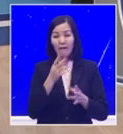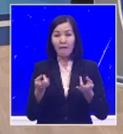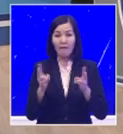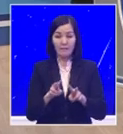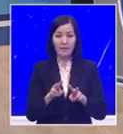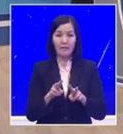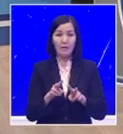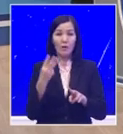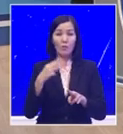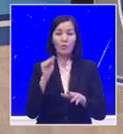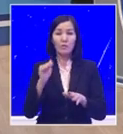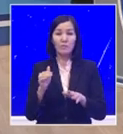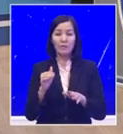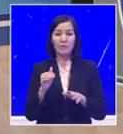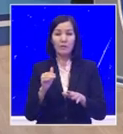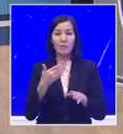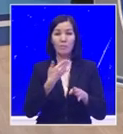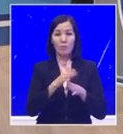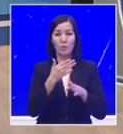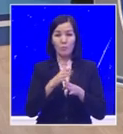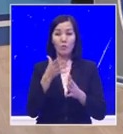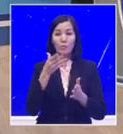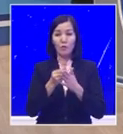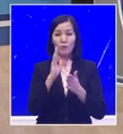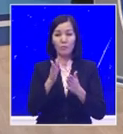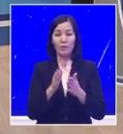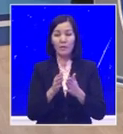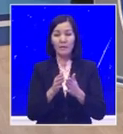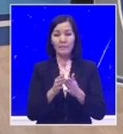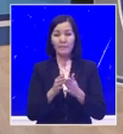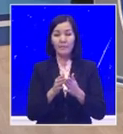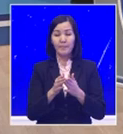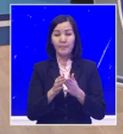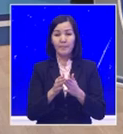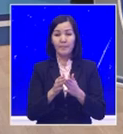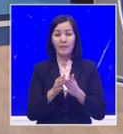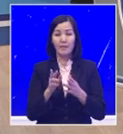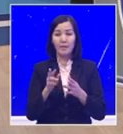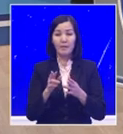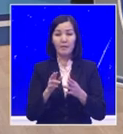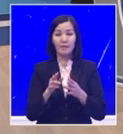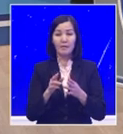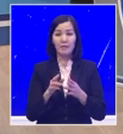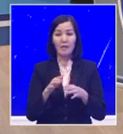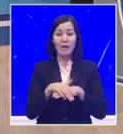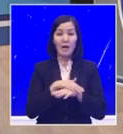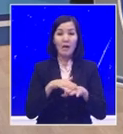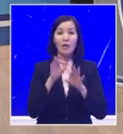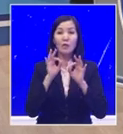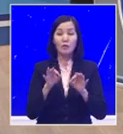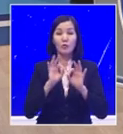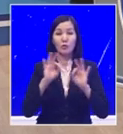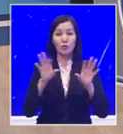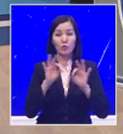5 айға осы 30 мыңды 5 айға бөліп береді. Біз айға бөліп береді, яғни халыққа дұрыс түсіндіру керекпіз біз.